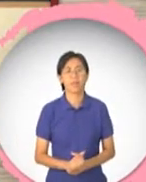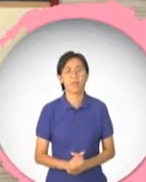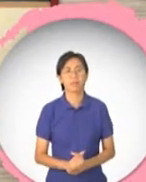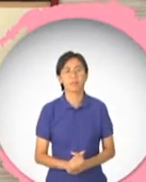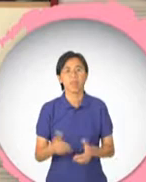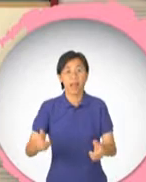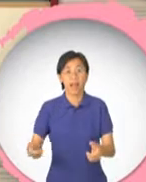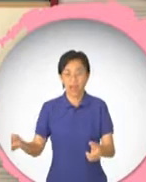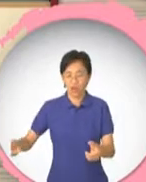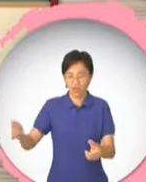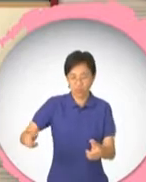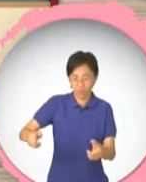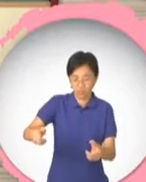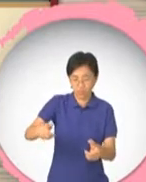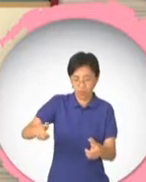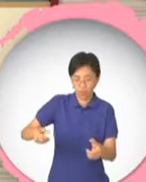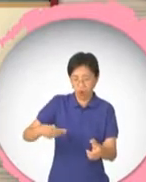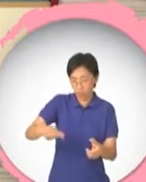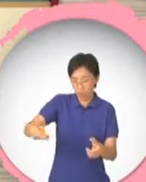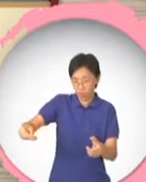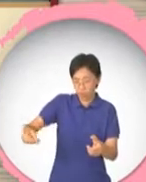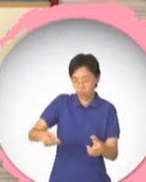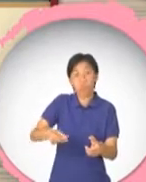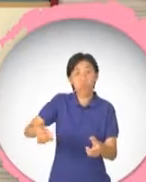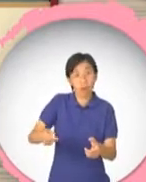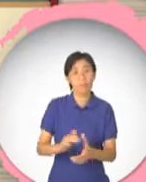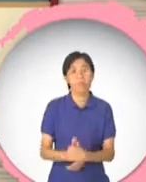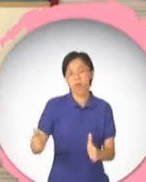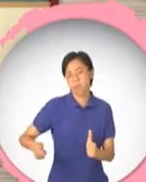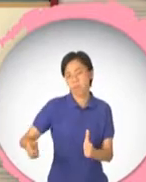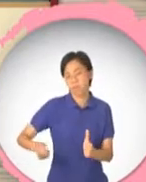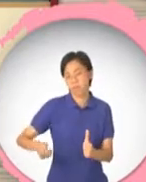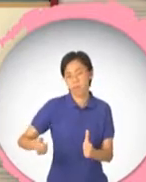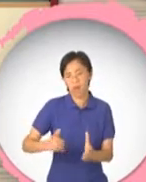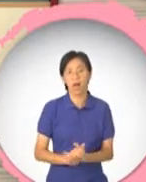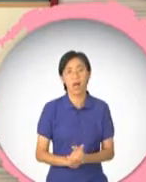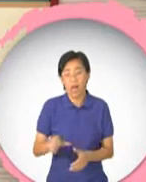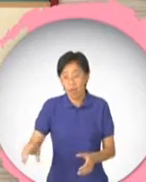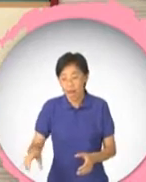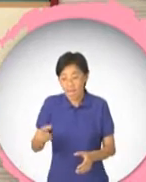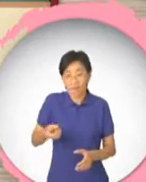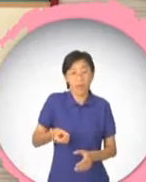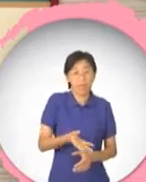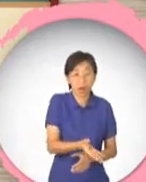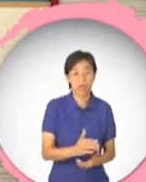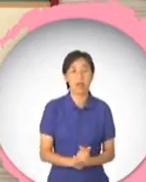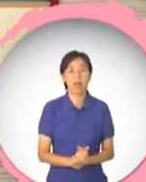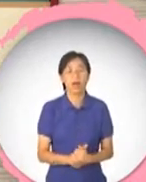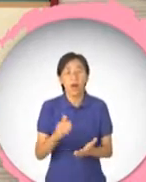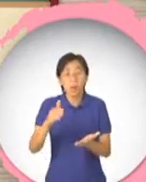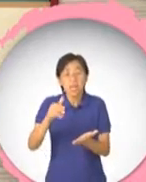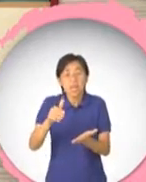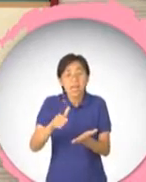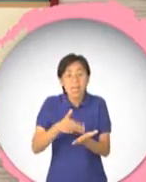นะคะสาเหตุที่เราจะต้องมีการโรยนวลเนี่ยเพราะว่าเดี๋ยวเวลาเราหยิบไปทอดเนี่ยนะคะถ้าเราทาแต่เนยขาวอย่างเดียวเนี่ยตั